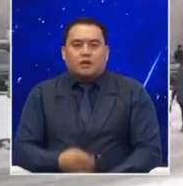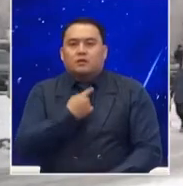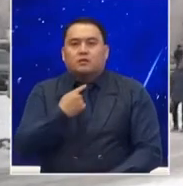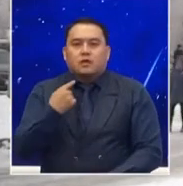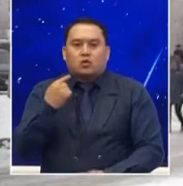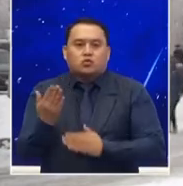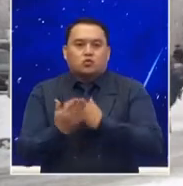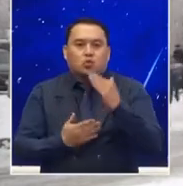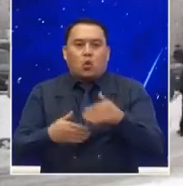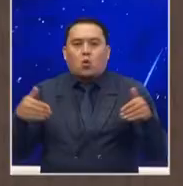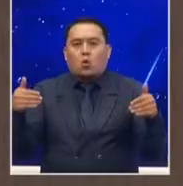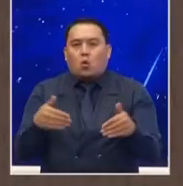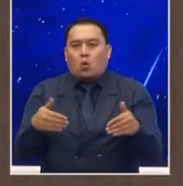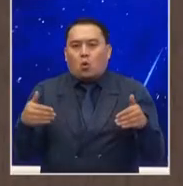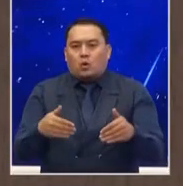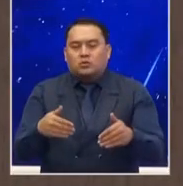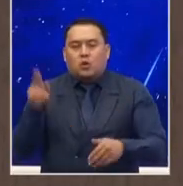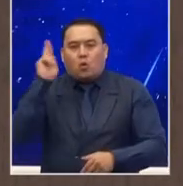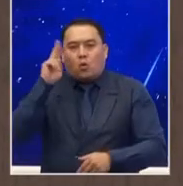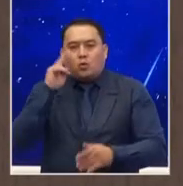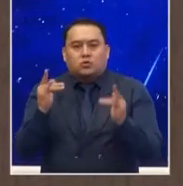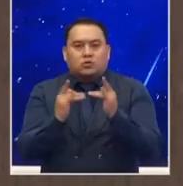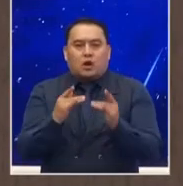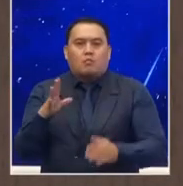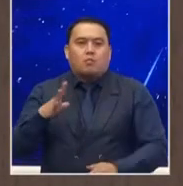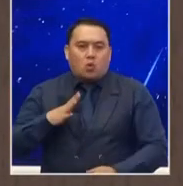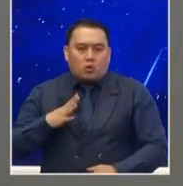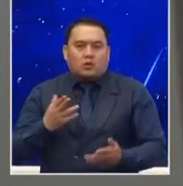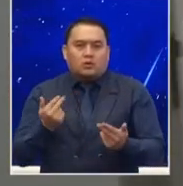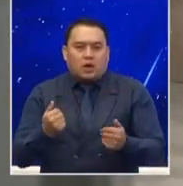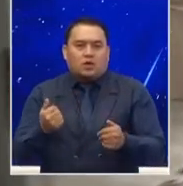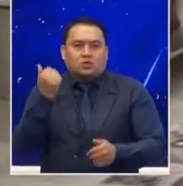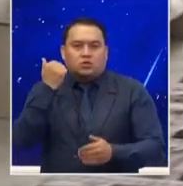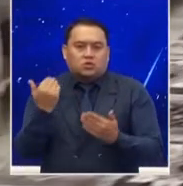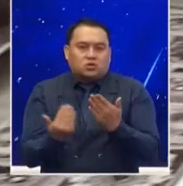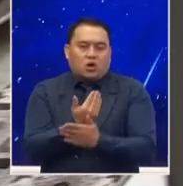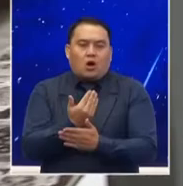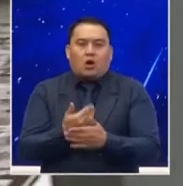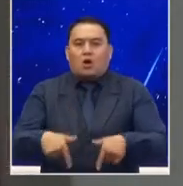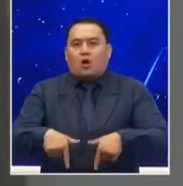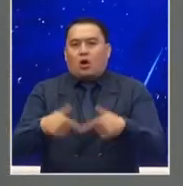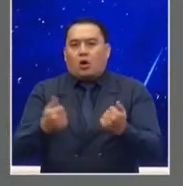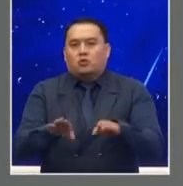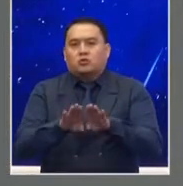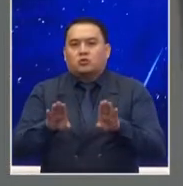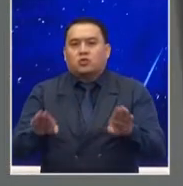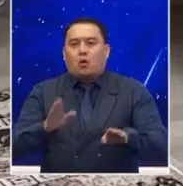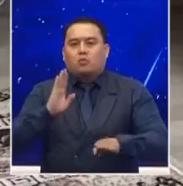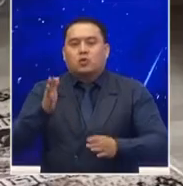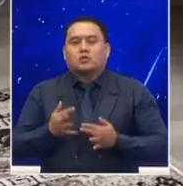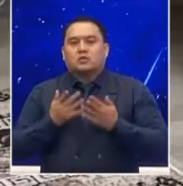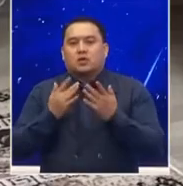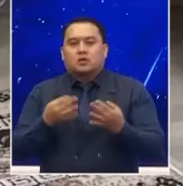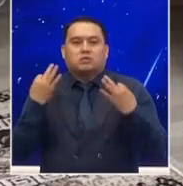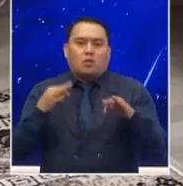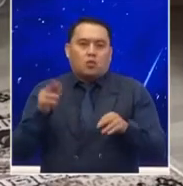Талдықорған жоғары политехникалық колледжінде бұған дейін жатақхана болған. Бұл жаңасы. 5 жұлдызды қонақ үйге бергісіз. Ішінде талапкердің еркін